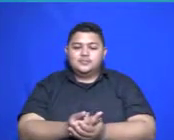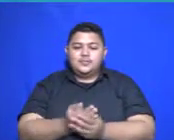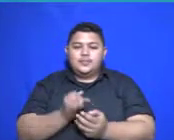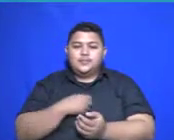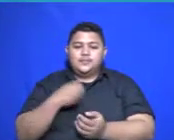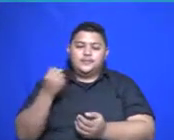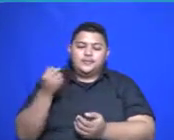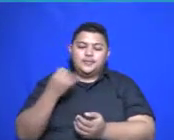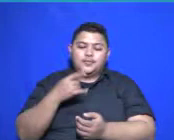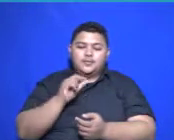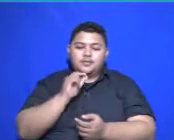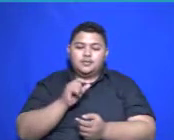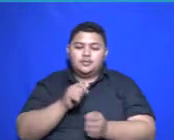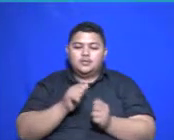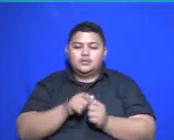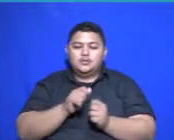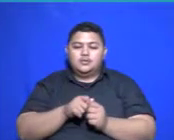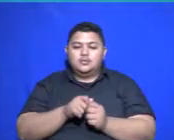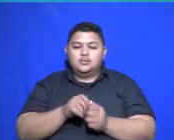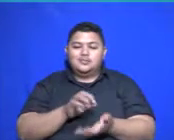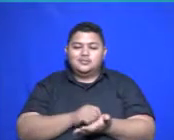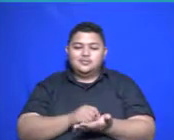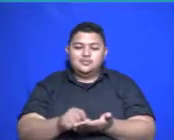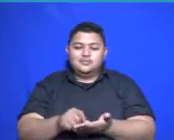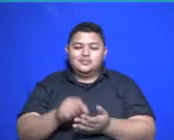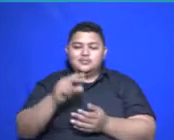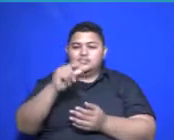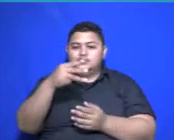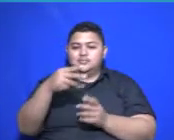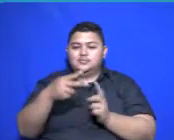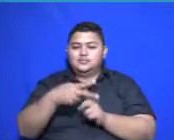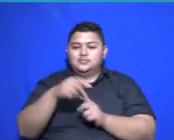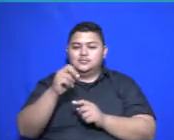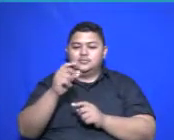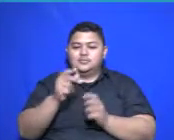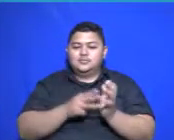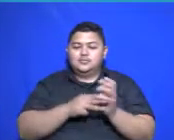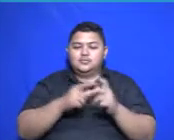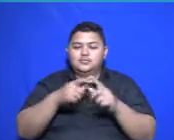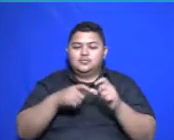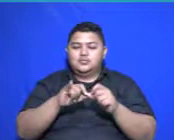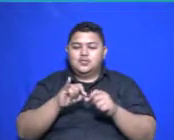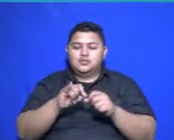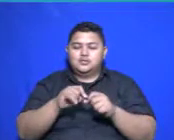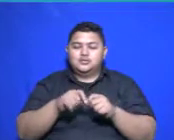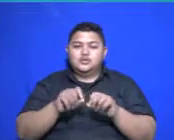disarankan diarahkan untuk membuat yang namanya reformasi total birokrasi.